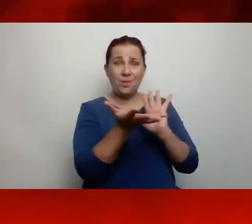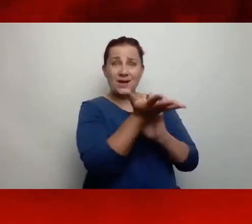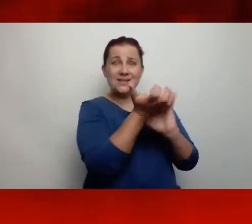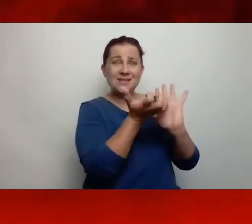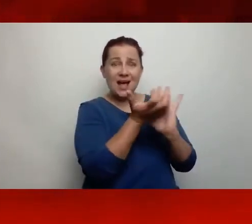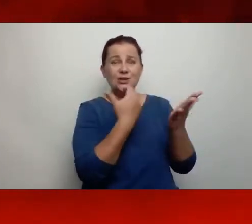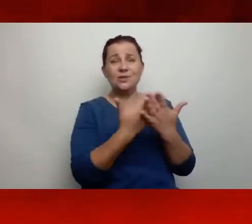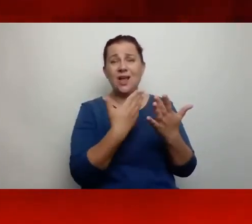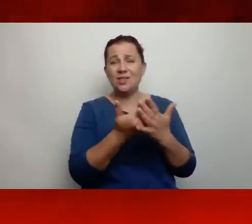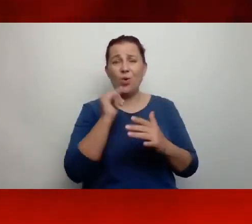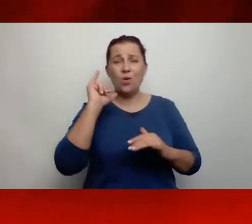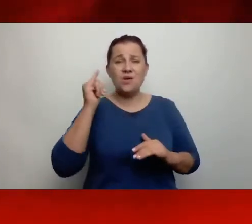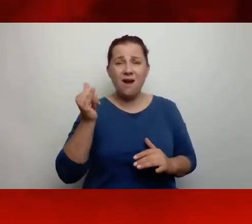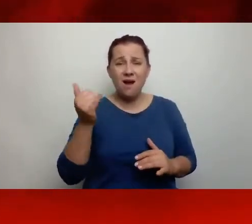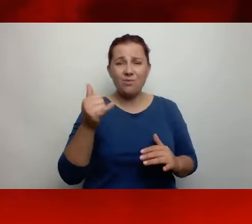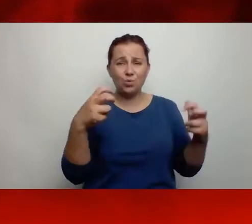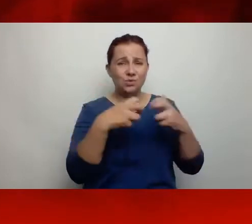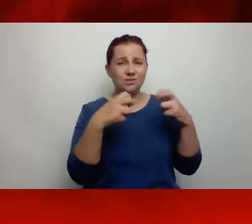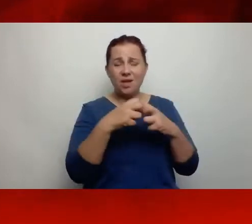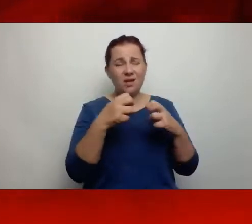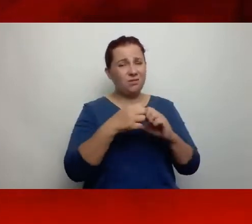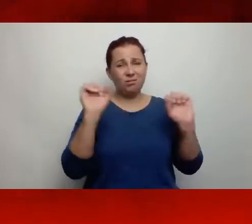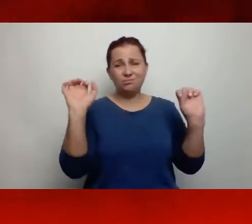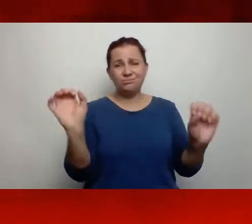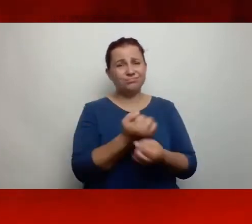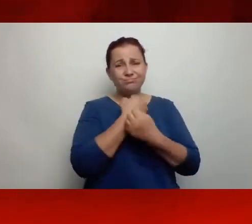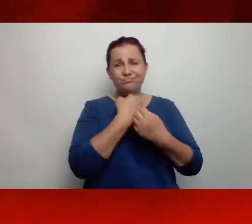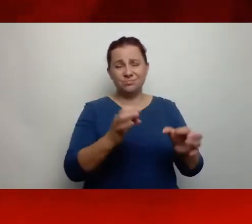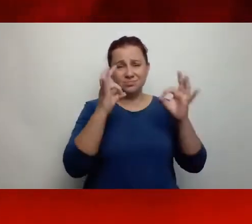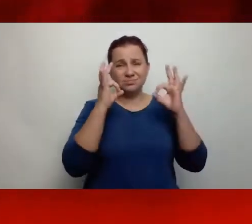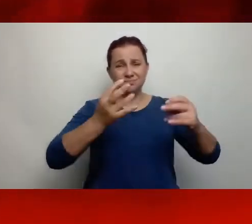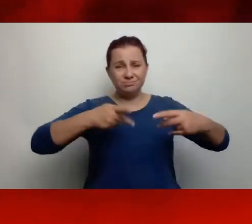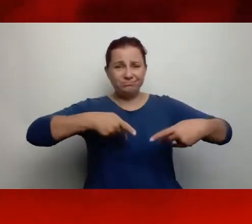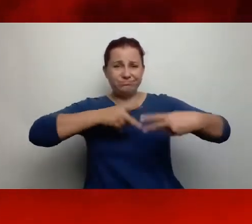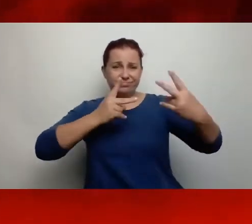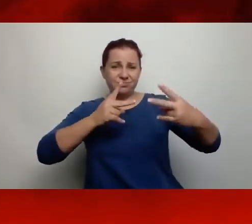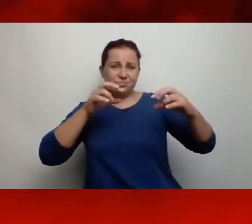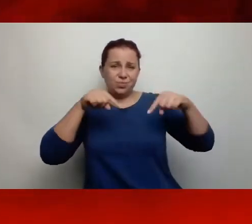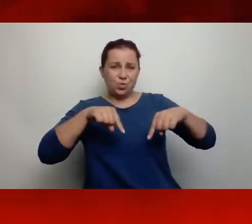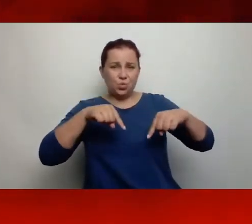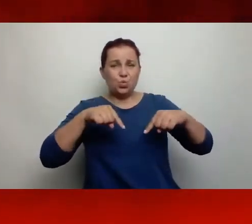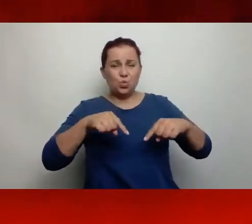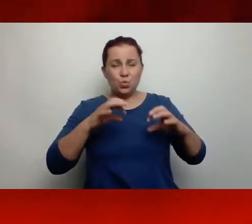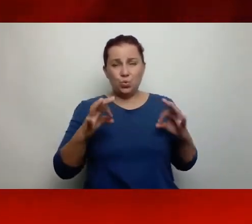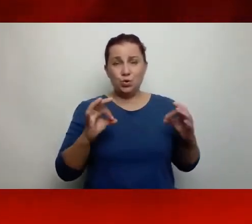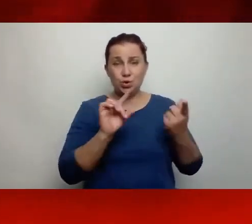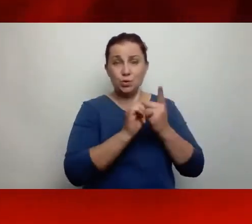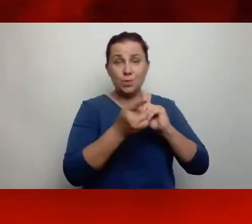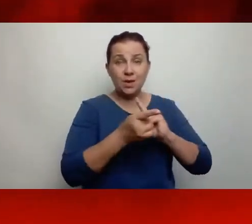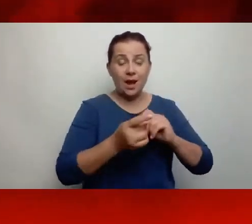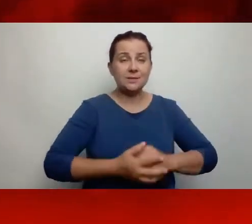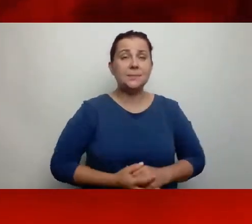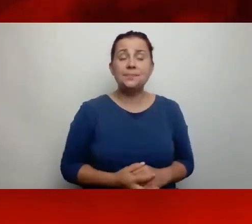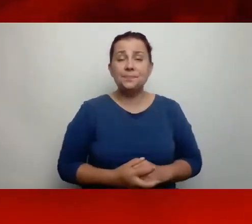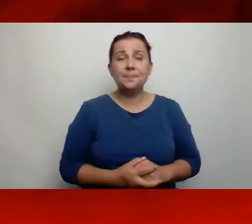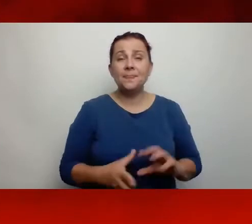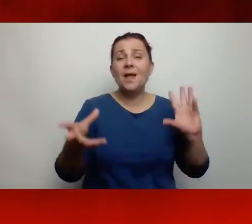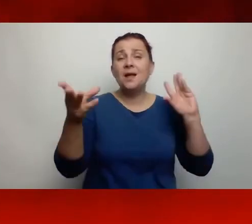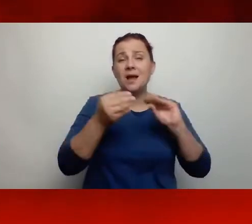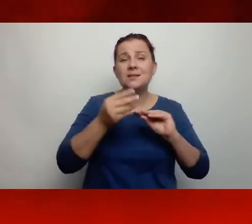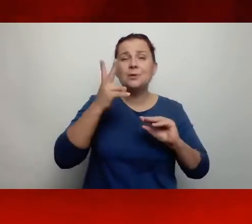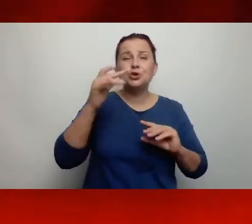jakość internetowego łącza nie pozwala na to, żeby uzyskać satysfakcjonujące połączenie. Z Krzysztofem